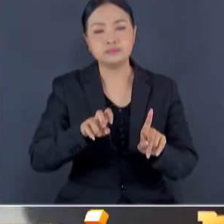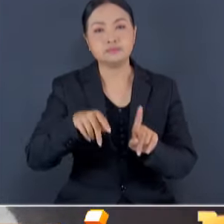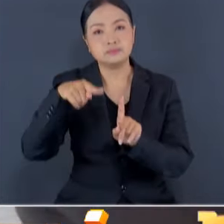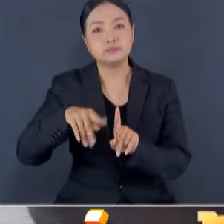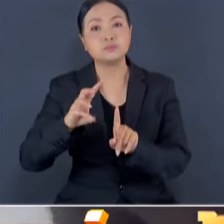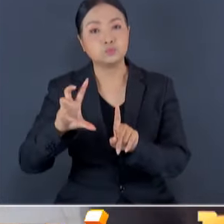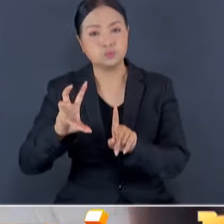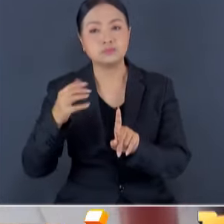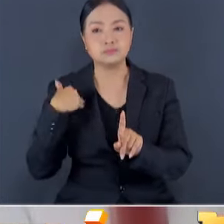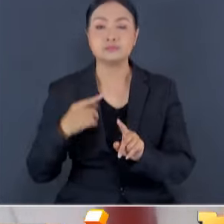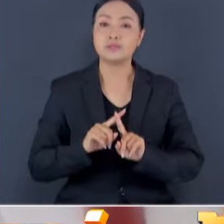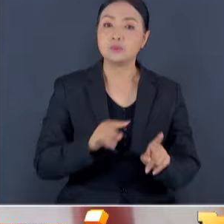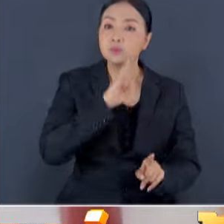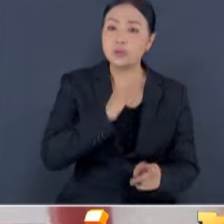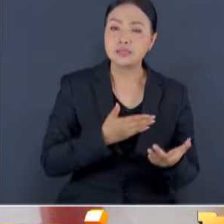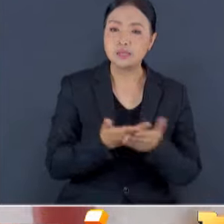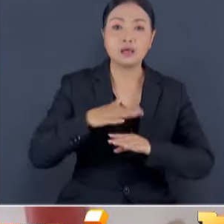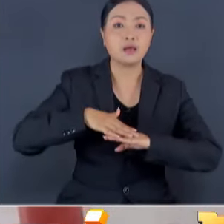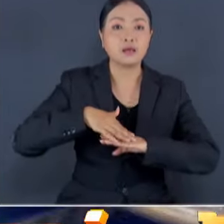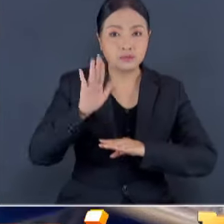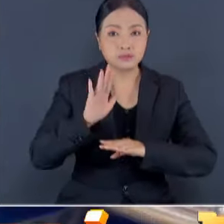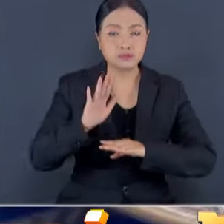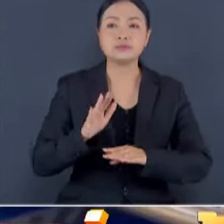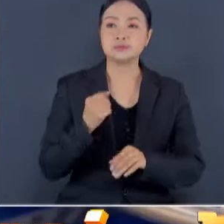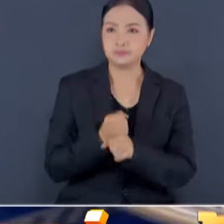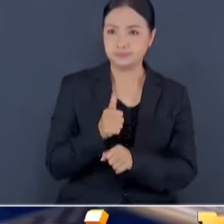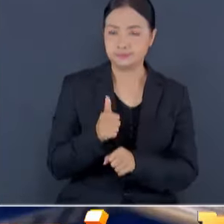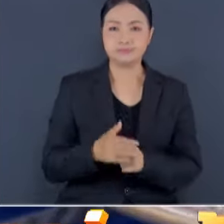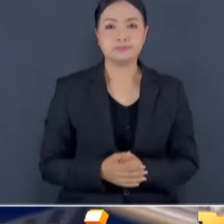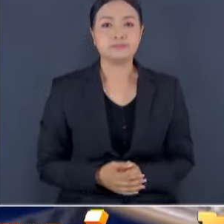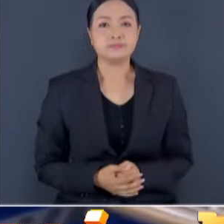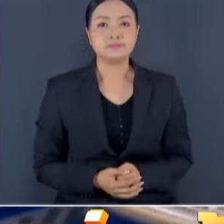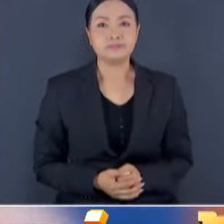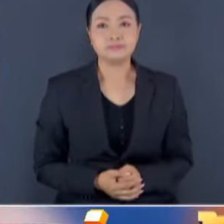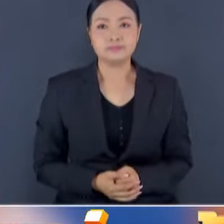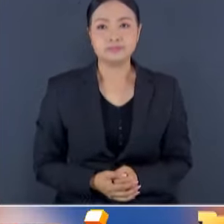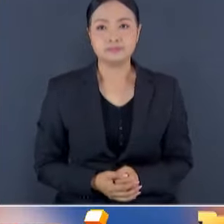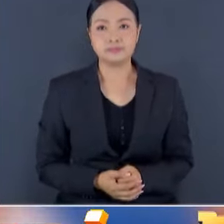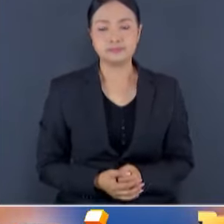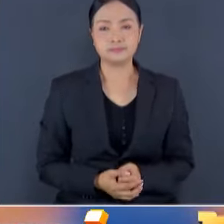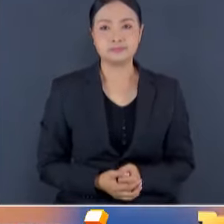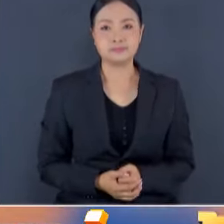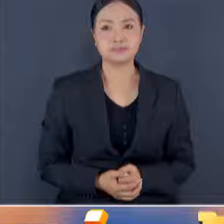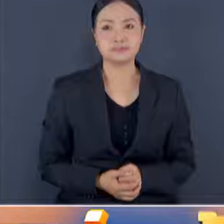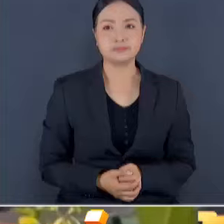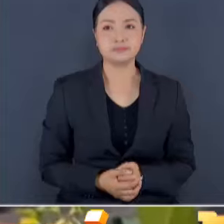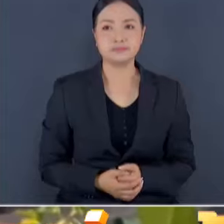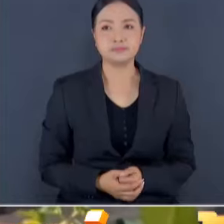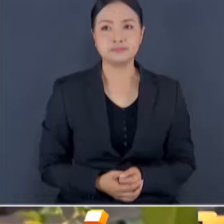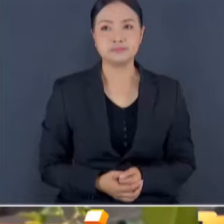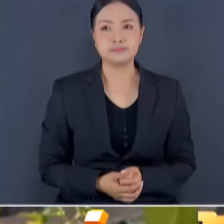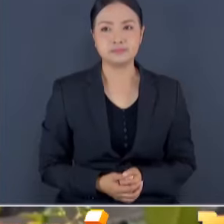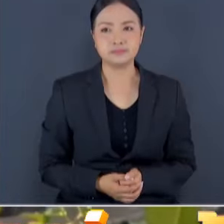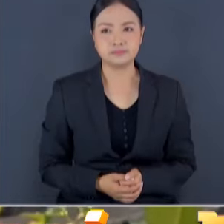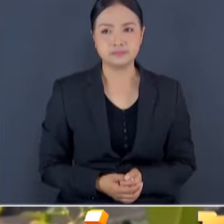บาทตามงบประมาณแต่ถ้าหากซื้อวัตถุดิบเกินงบก็สามารถทำได้นะฮะอ่ะองไปฟังเสียงของผู้อำนวยการโรงเรียนชี้แจงตรงนี้ครับ